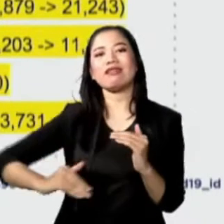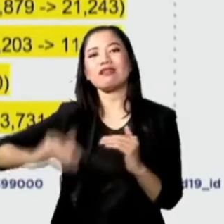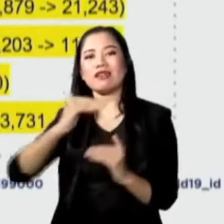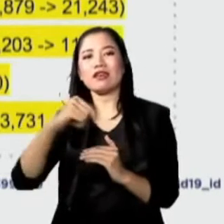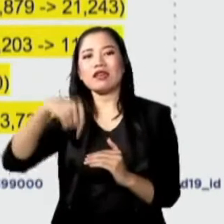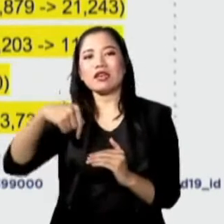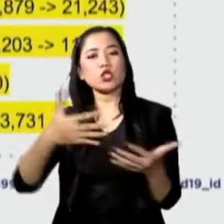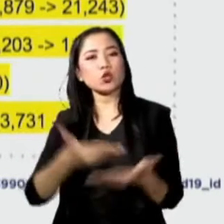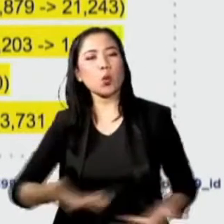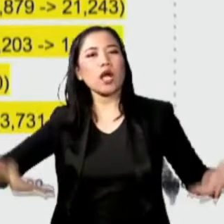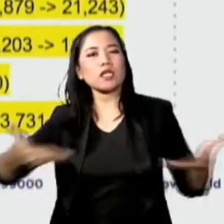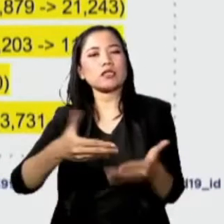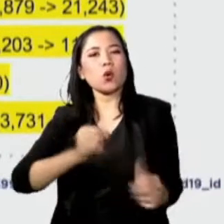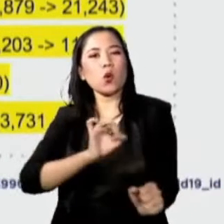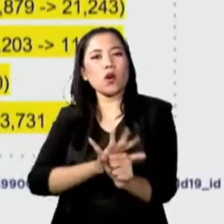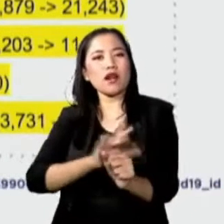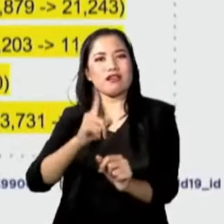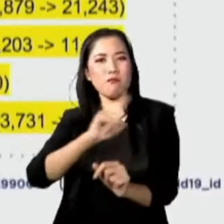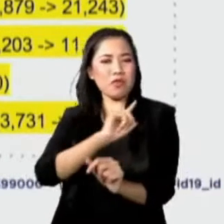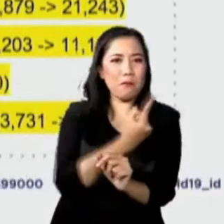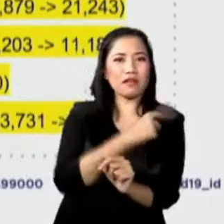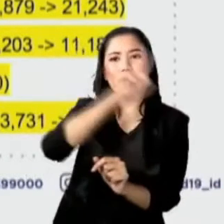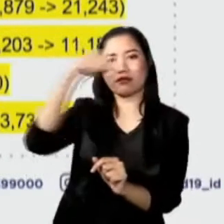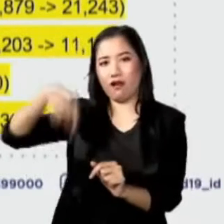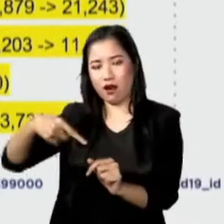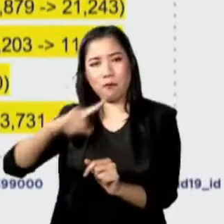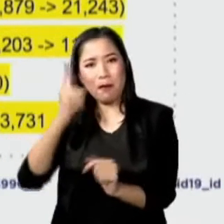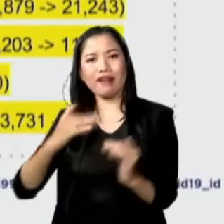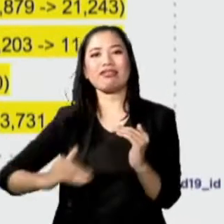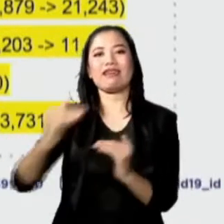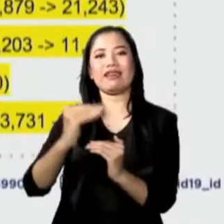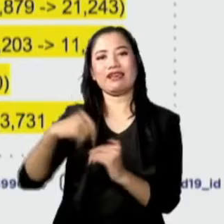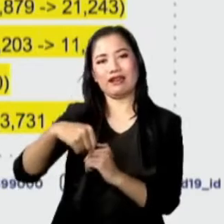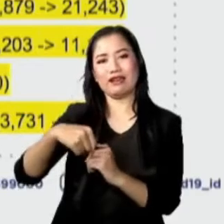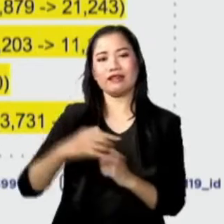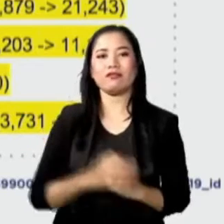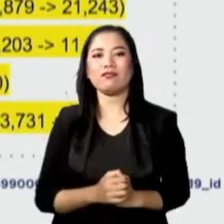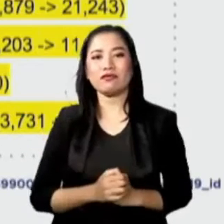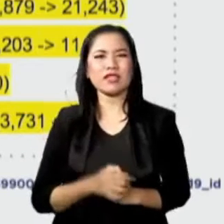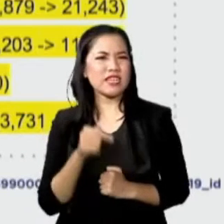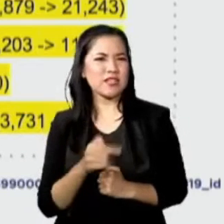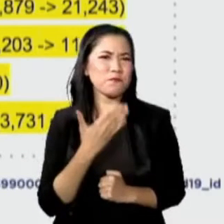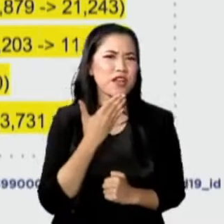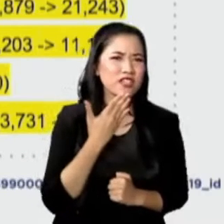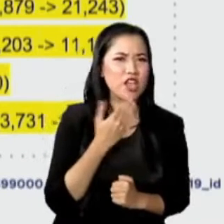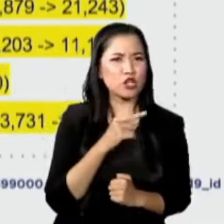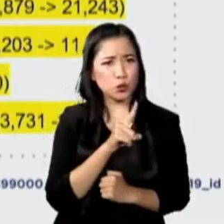selama masa pandemi di Indonesia. Pada umumnya, kenaikan terjadi di angka